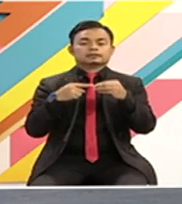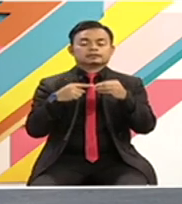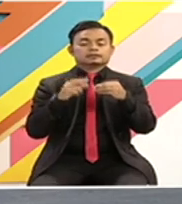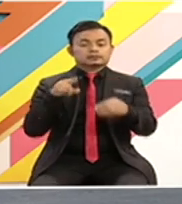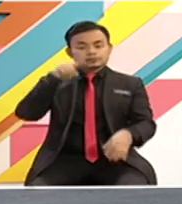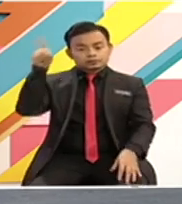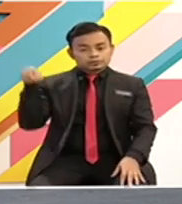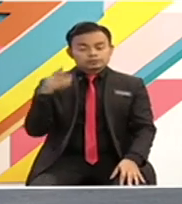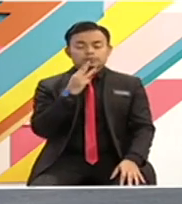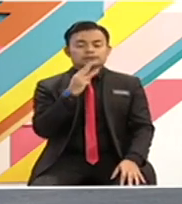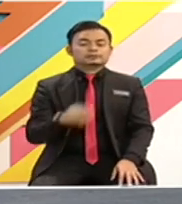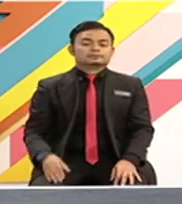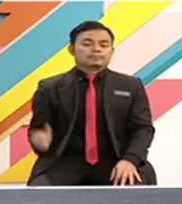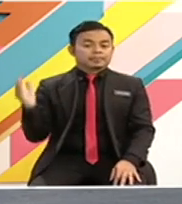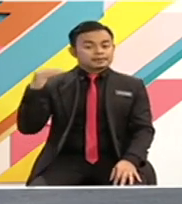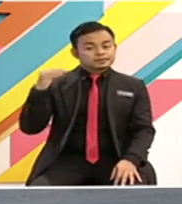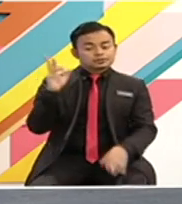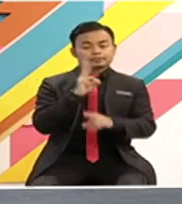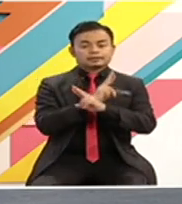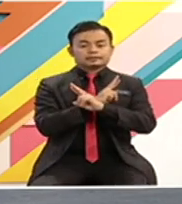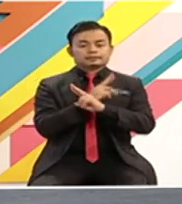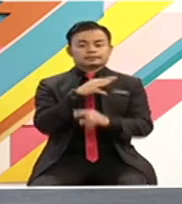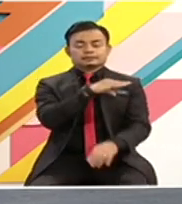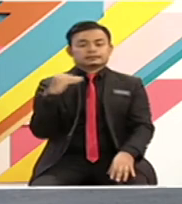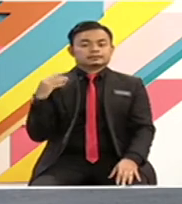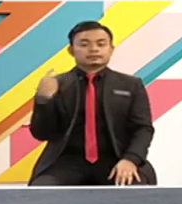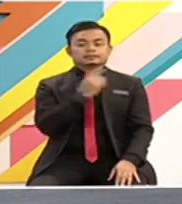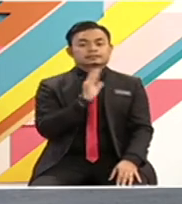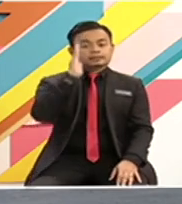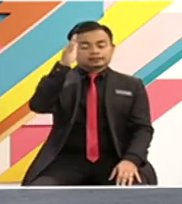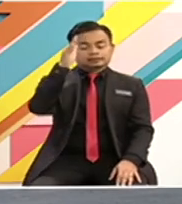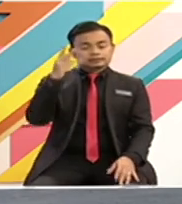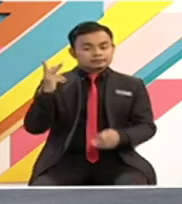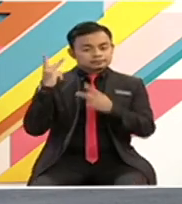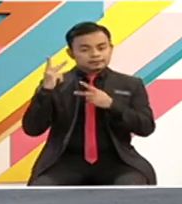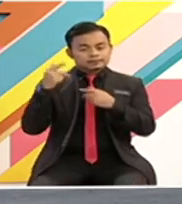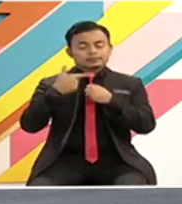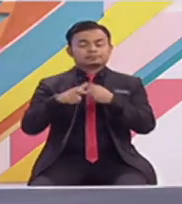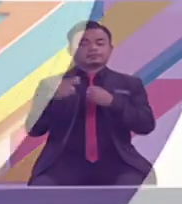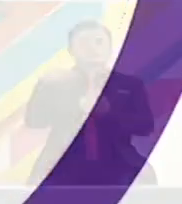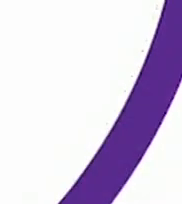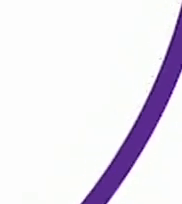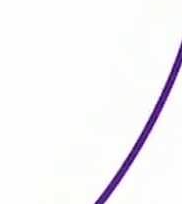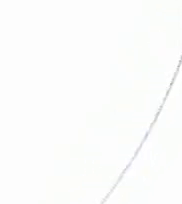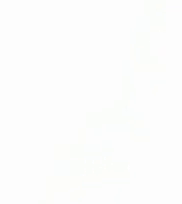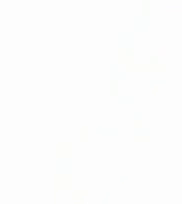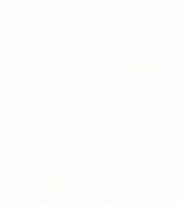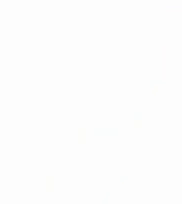dulu Amin Umay sekejap dan kita akan kembali selepas ini di Mohede bkpm no